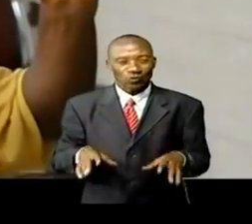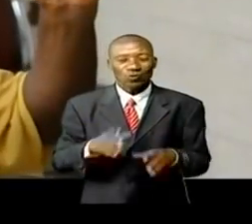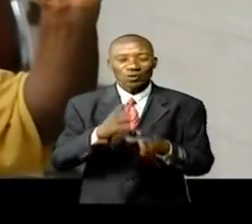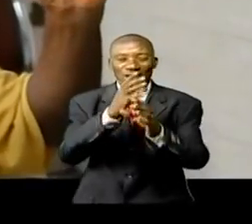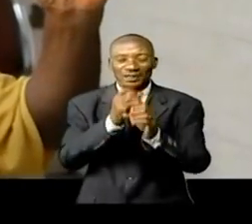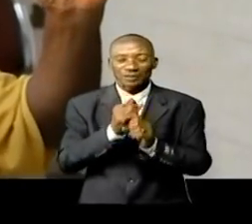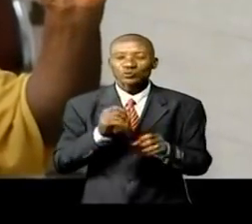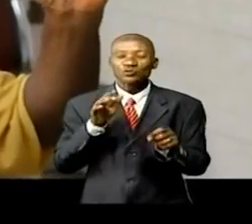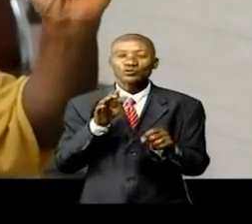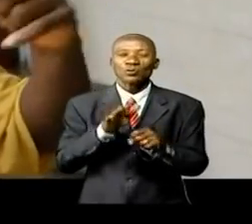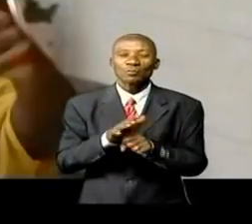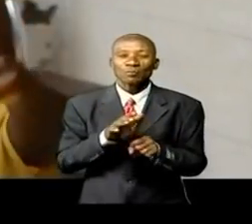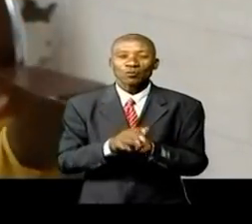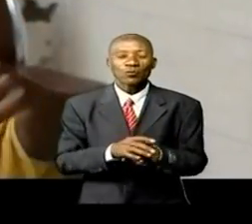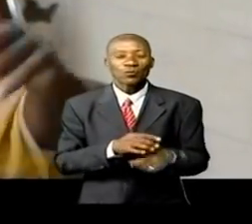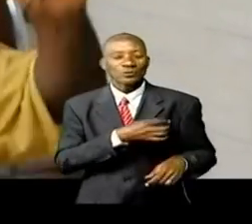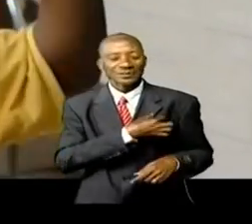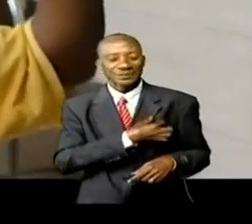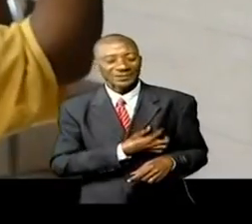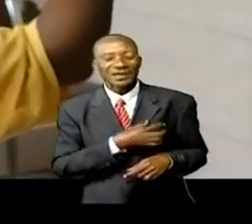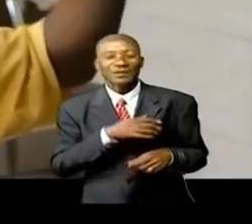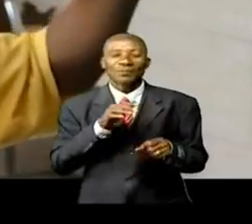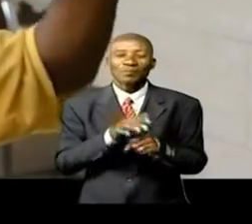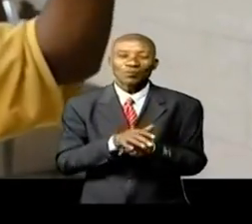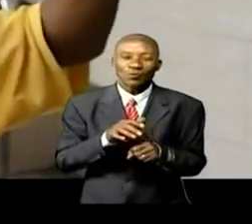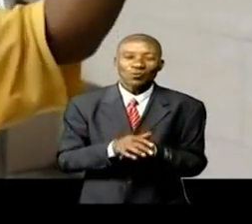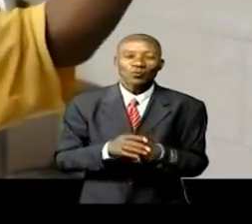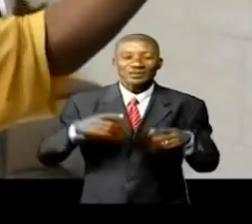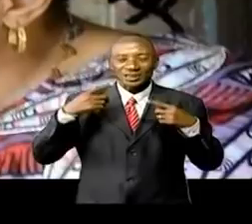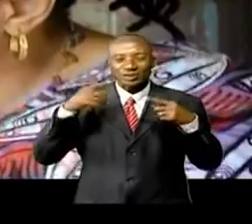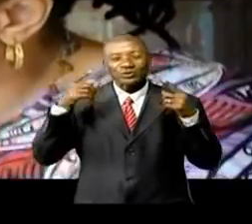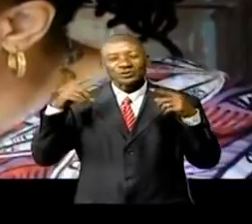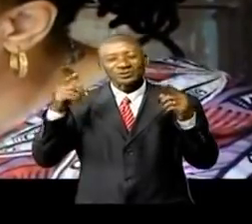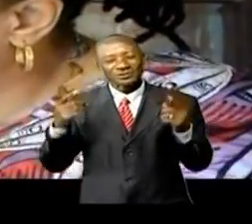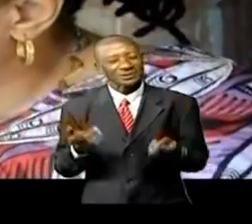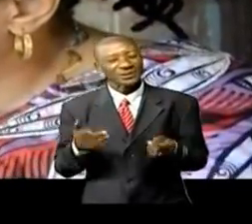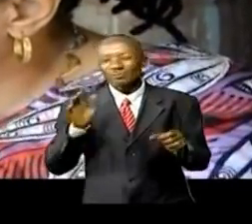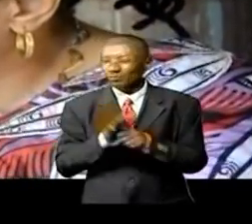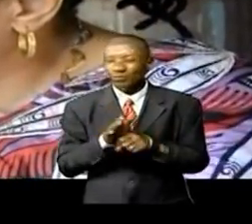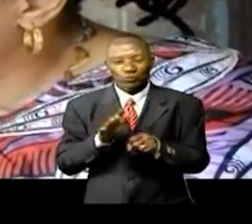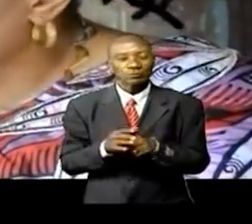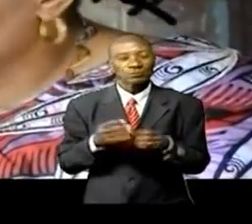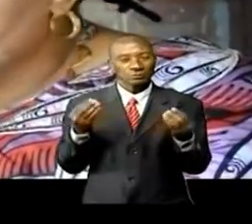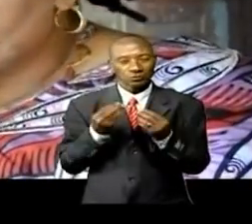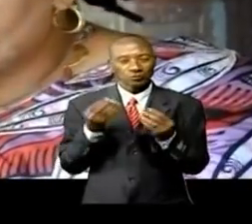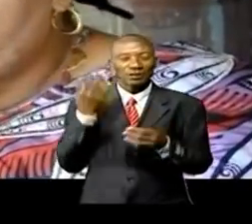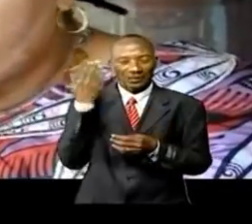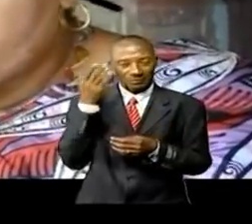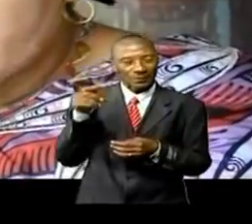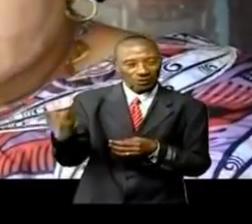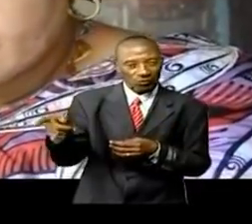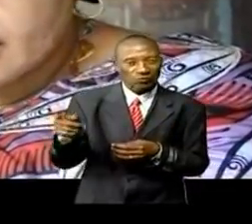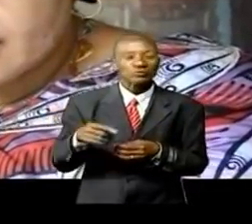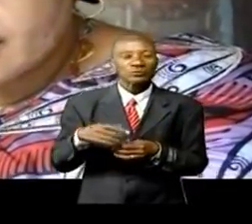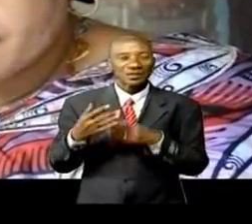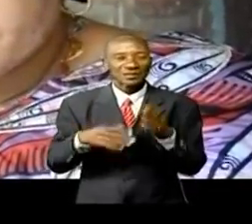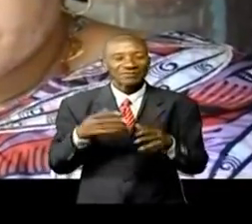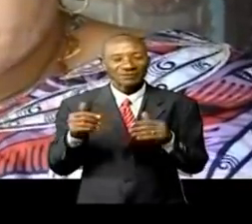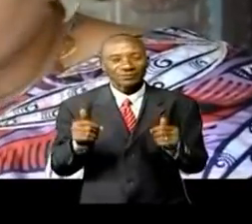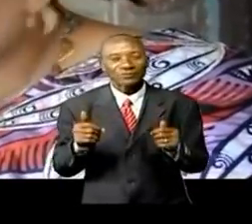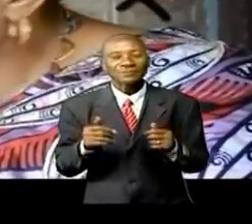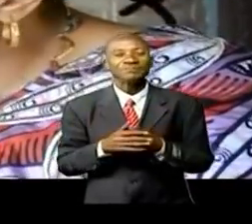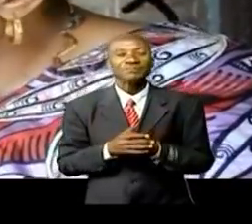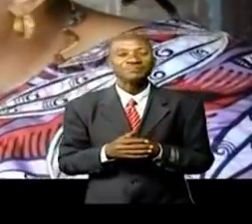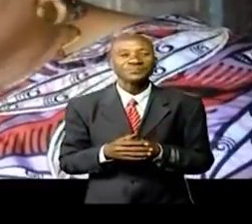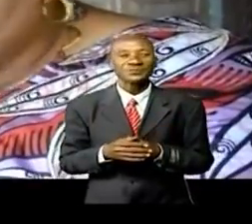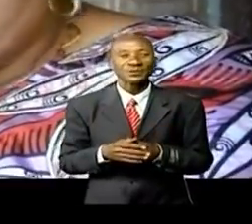et a fait par la même occasion état d'un détournement de plusieurs centaines de millions de francs CFA provenant des cotisations des